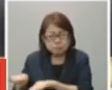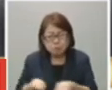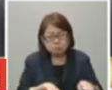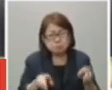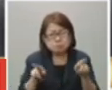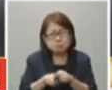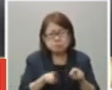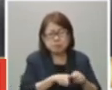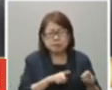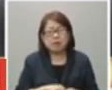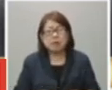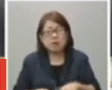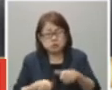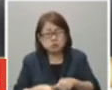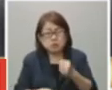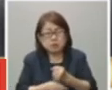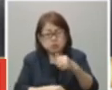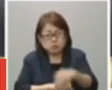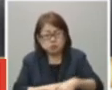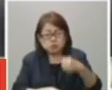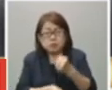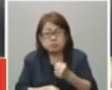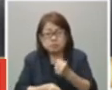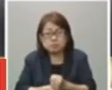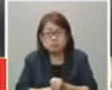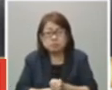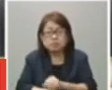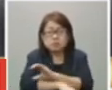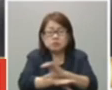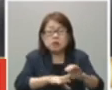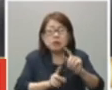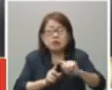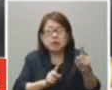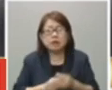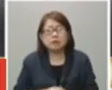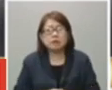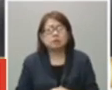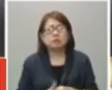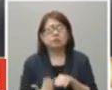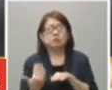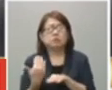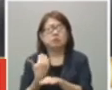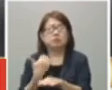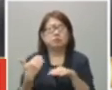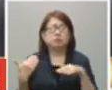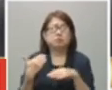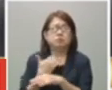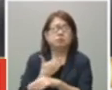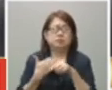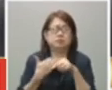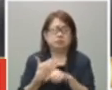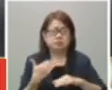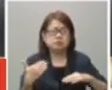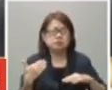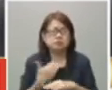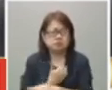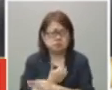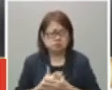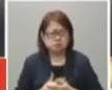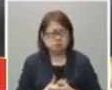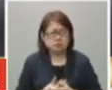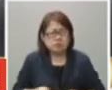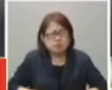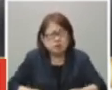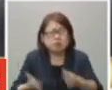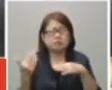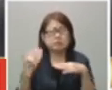างรถไฟฟ้าอยู่ที่ไหนครับท่านประธานก็อยู่บนพื้นผิวการจราจรหรือที่เขาเรียกง่ายๆว่า